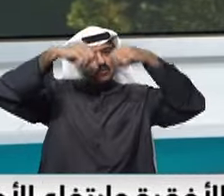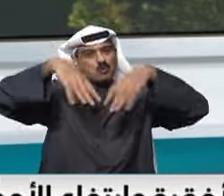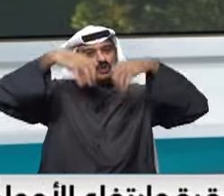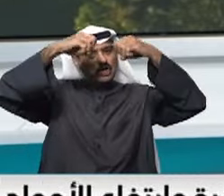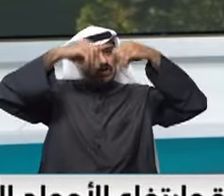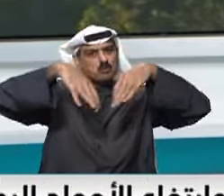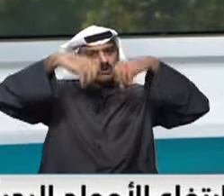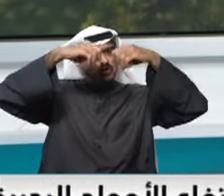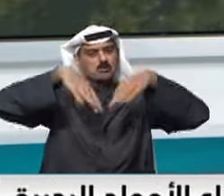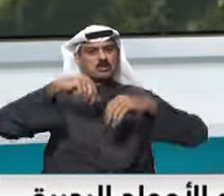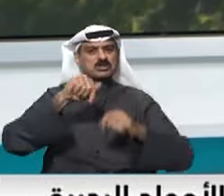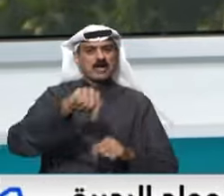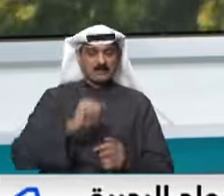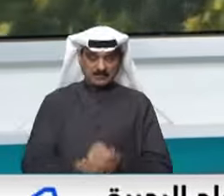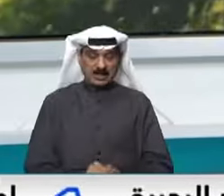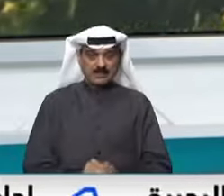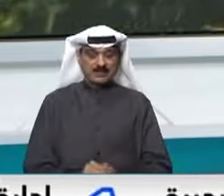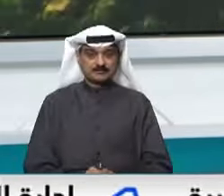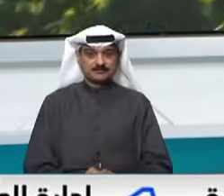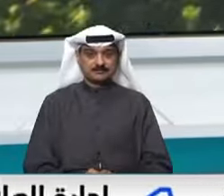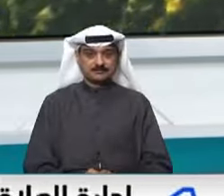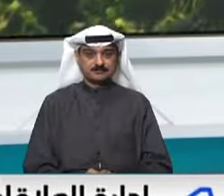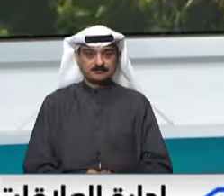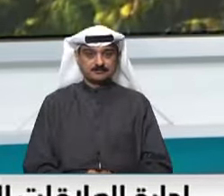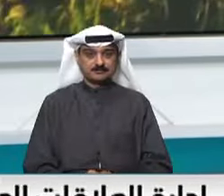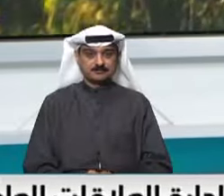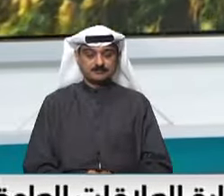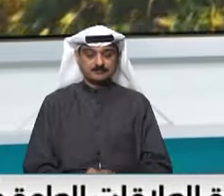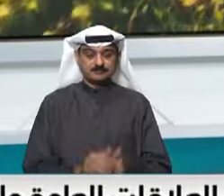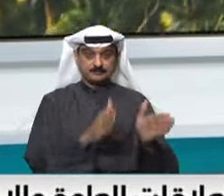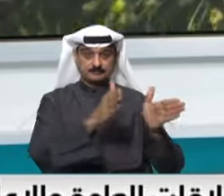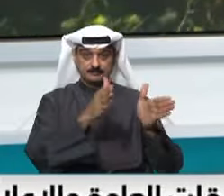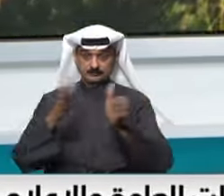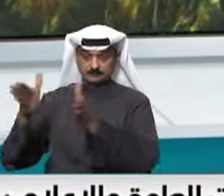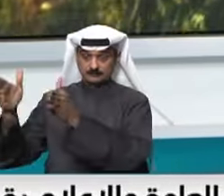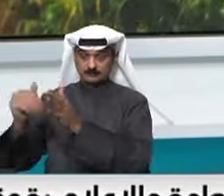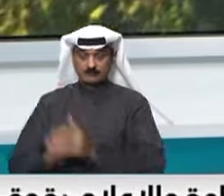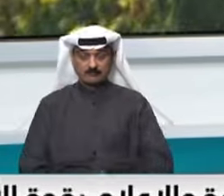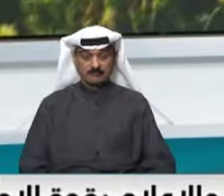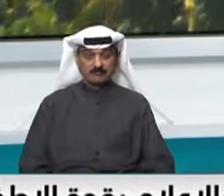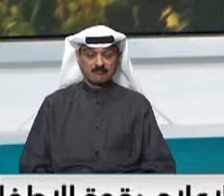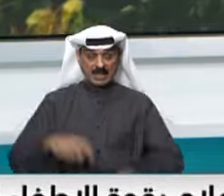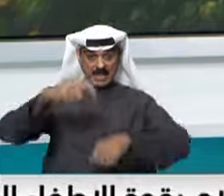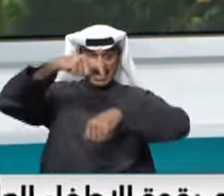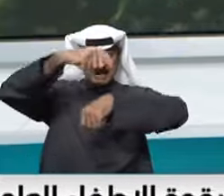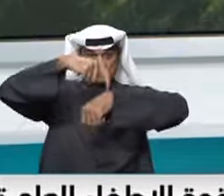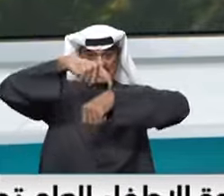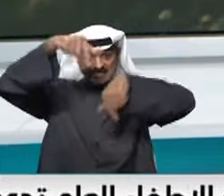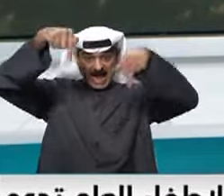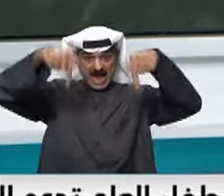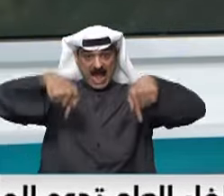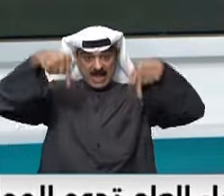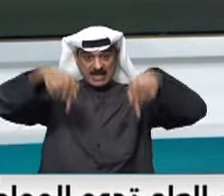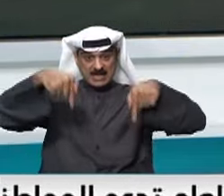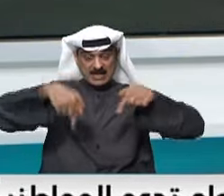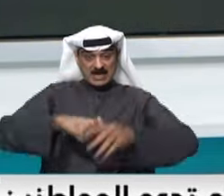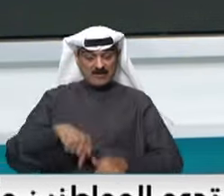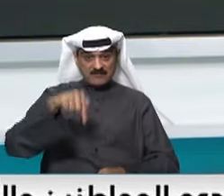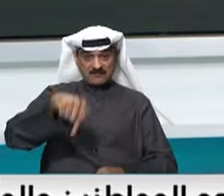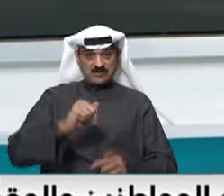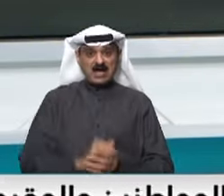أو بفعل الظروف الجوية اللي مرينا فيها. كذلك ابتداء من هذه الساعة بعد منتصف الليل راح تبدأ